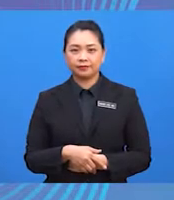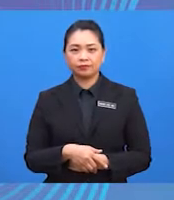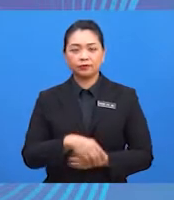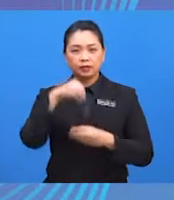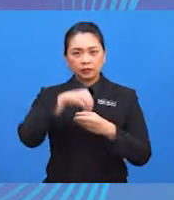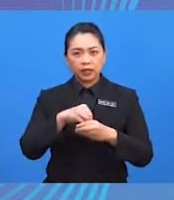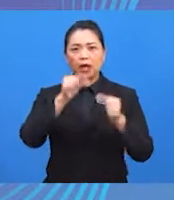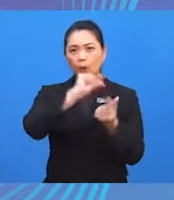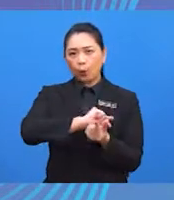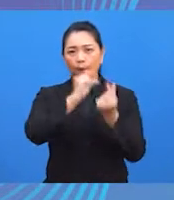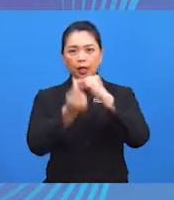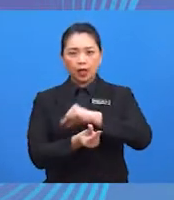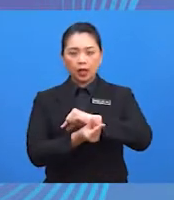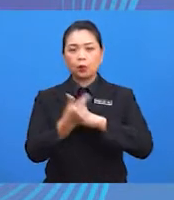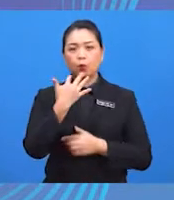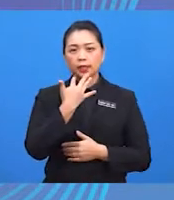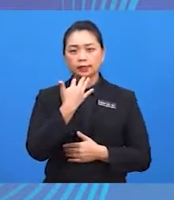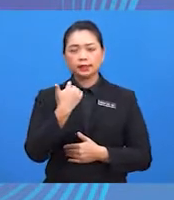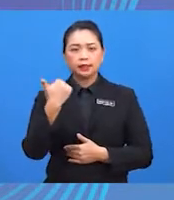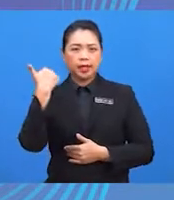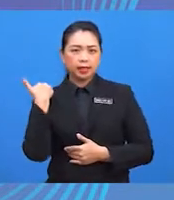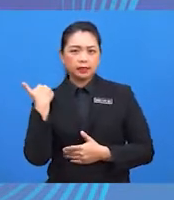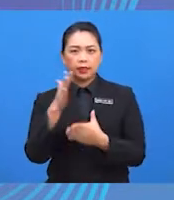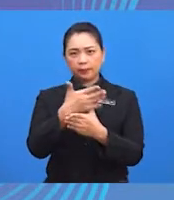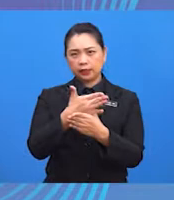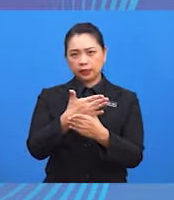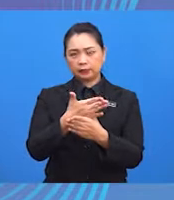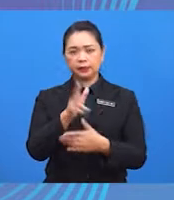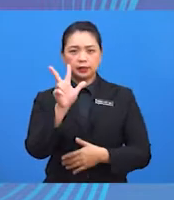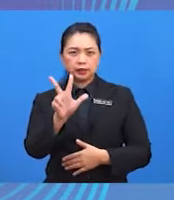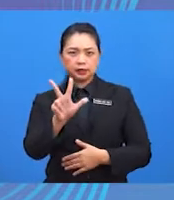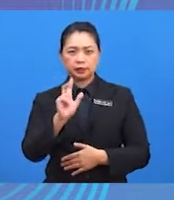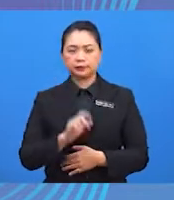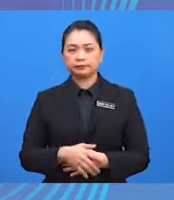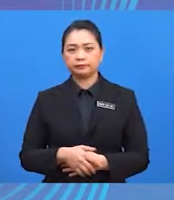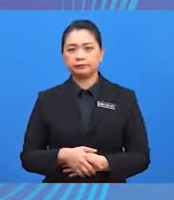Dalam gubahan warna, ia terbahagi kepada tiga,